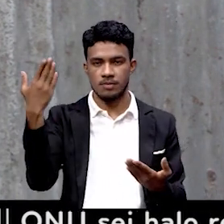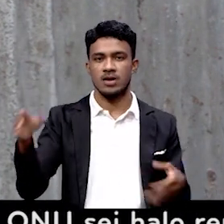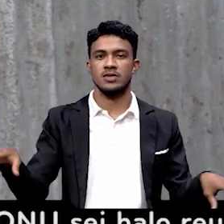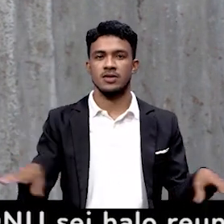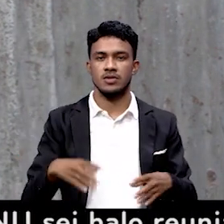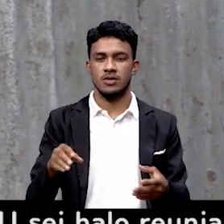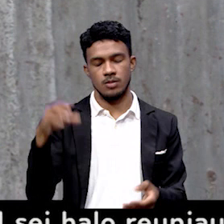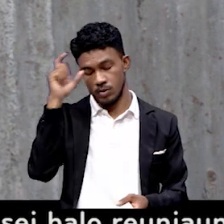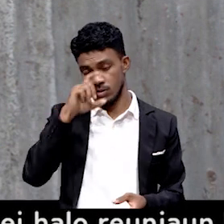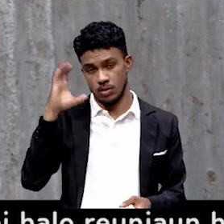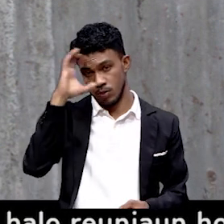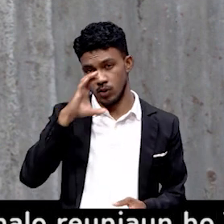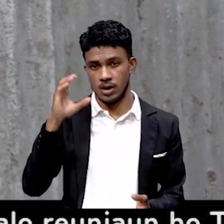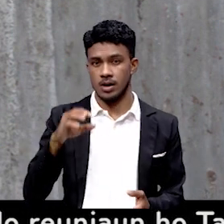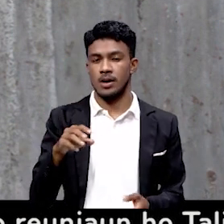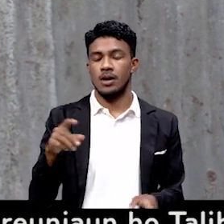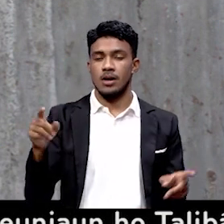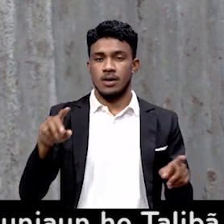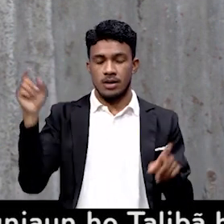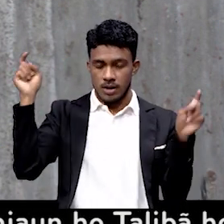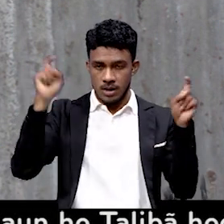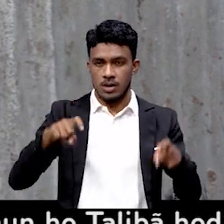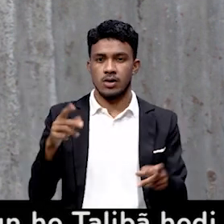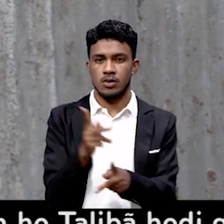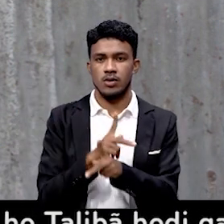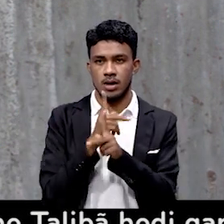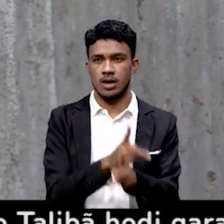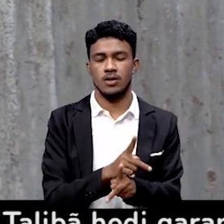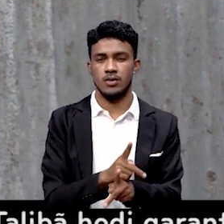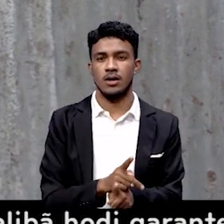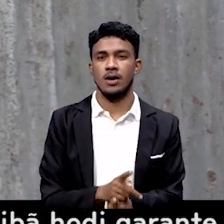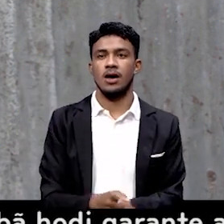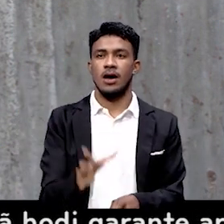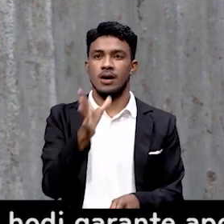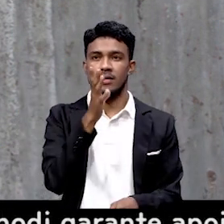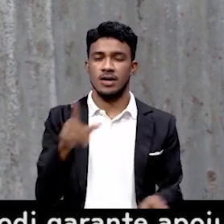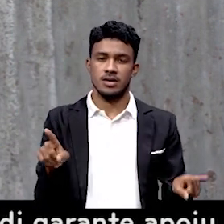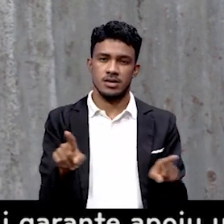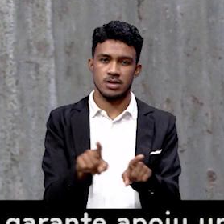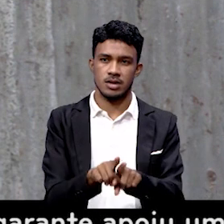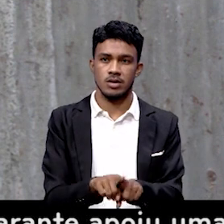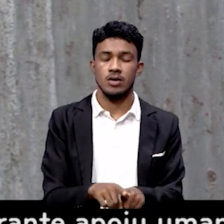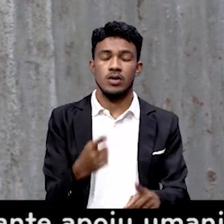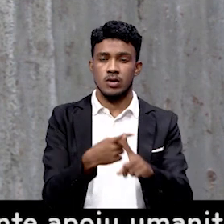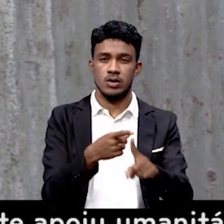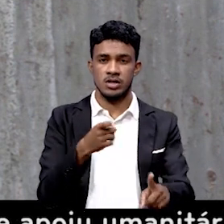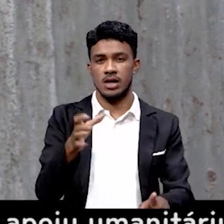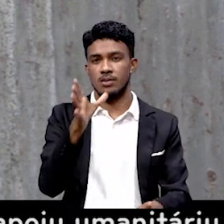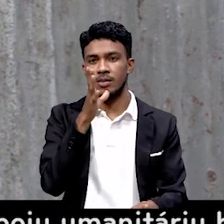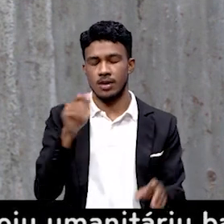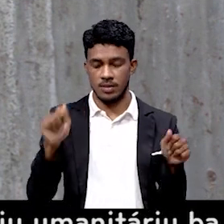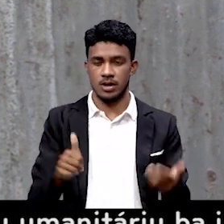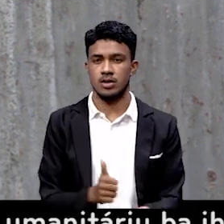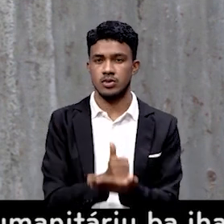ni hansu buat diri karek hansa masih res mula mahau tambah husi ina ni mak bela sustain tahau husi